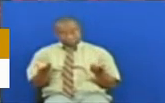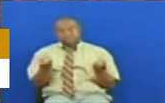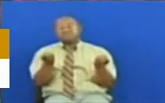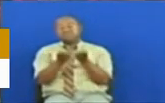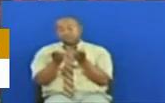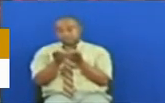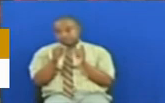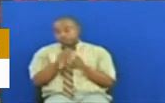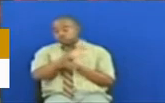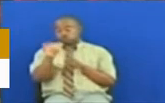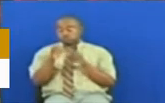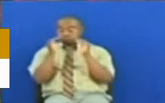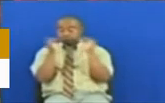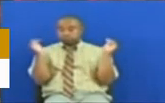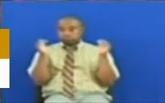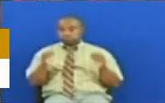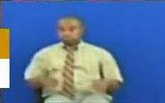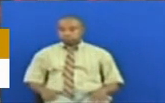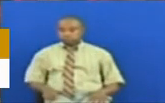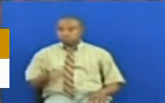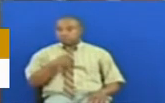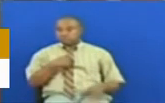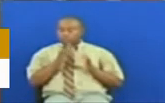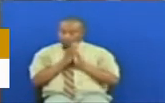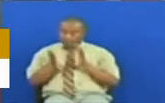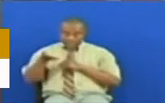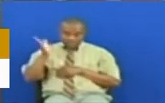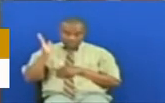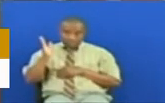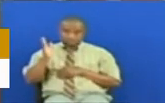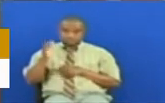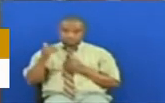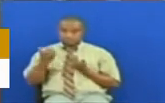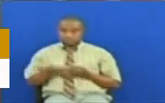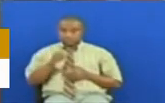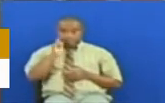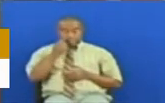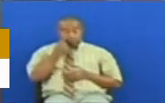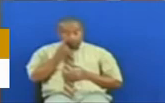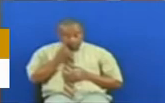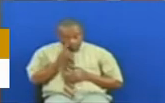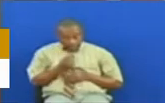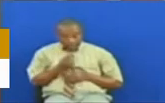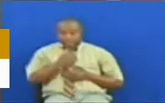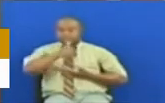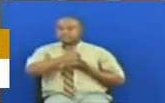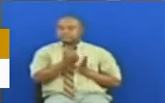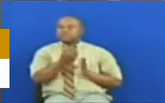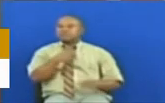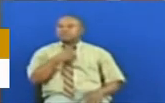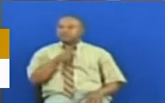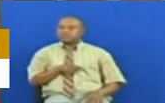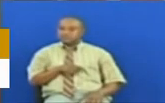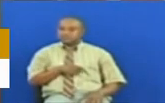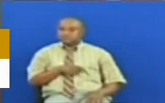ziko harmonized. Sasa nilikuwa naiomba serikali ijaribu kuangalia na private sector katika mazingira haya, na kuangalia